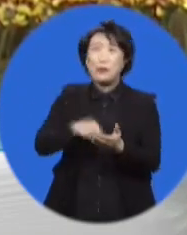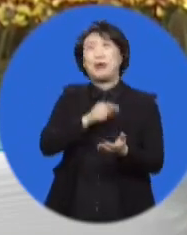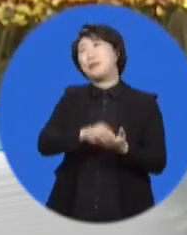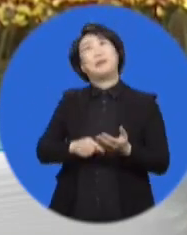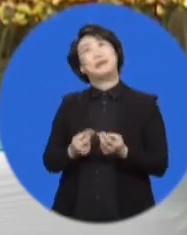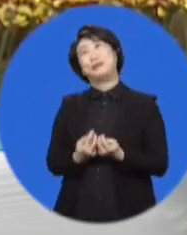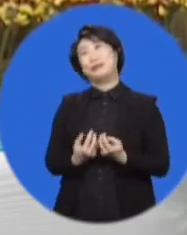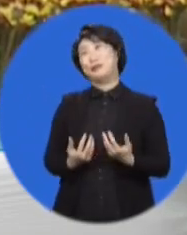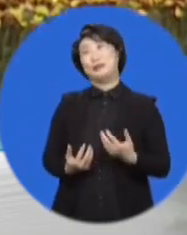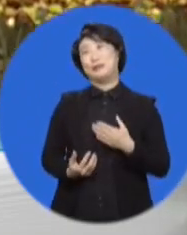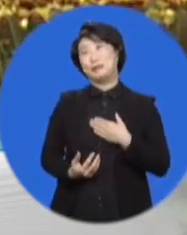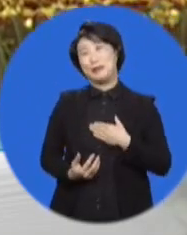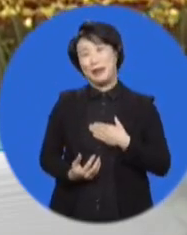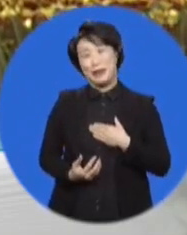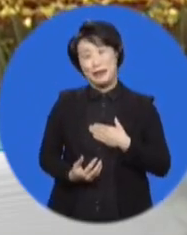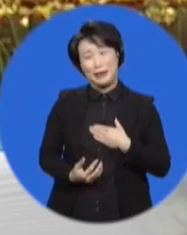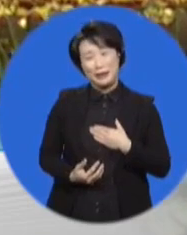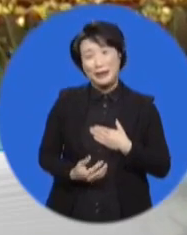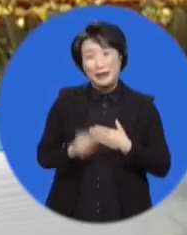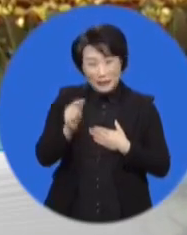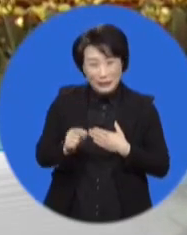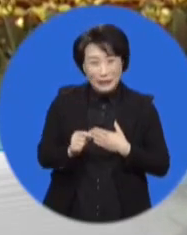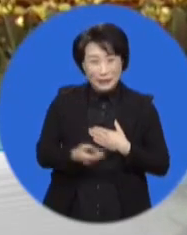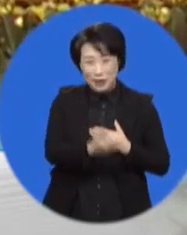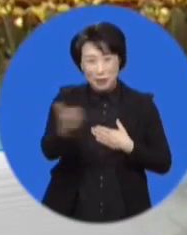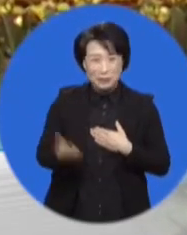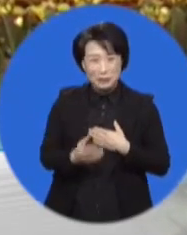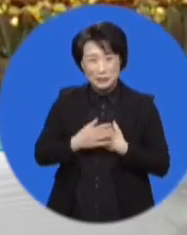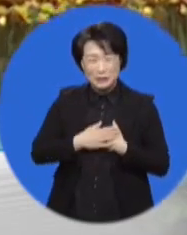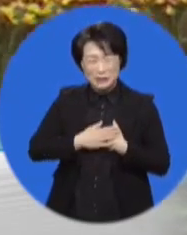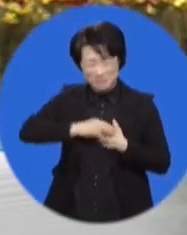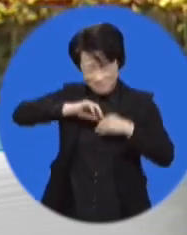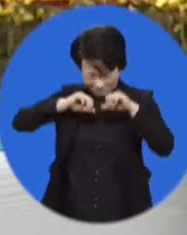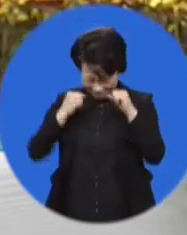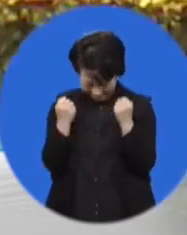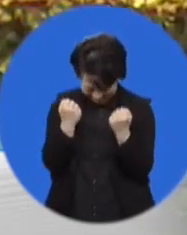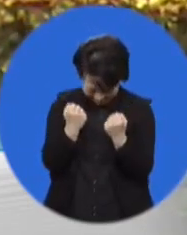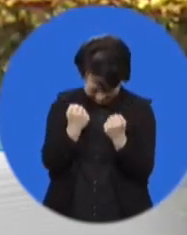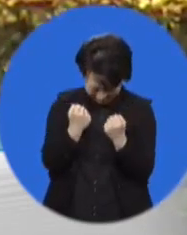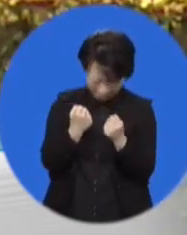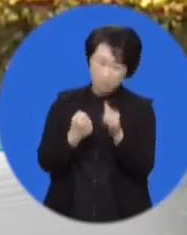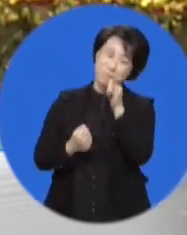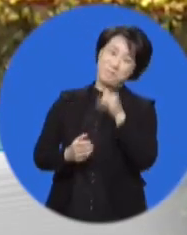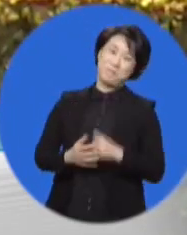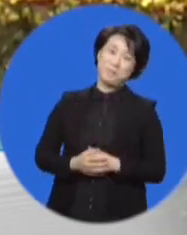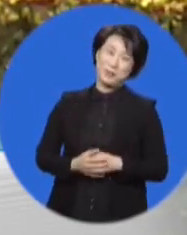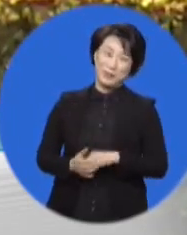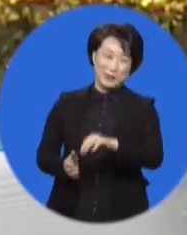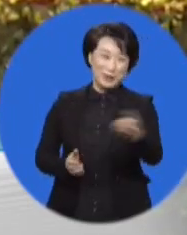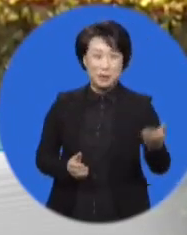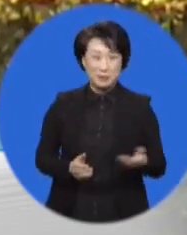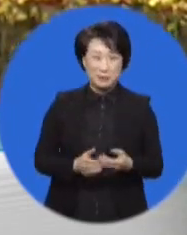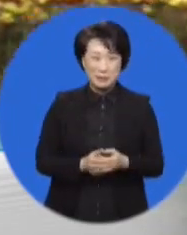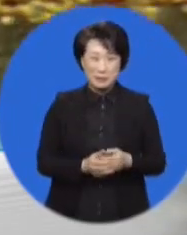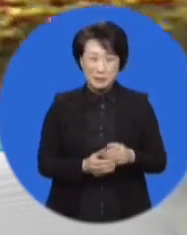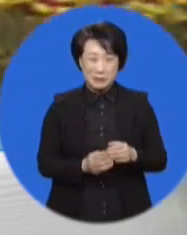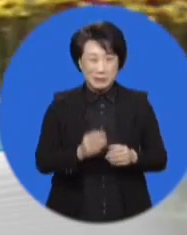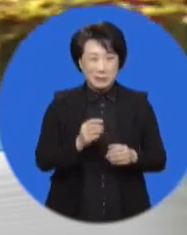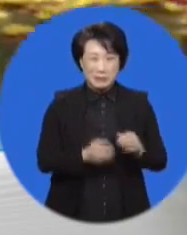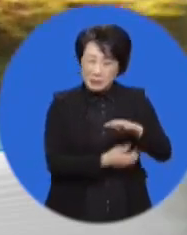길이 있겠는가. 이런 사람들은 무지할 정도로 순종하다, 순종한다. 우린 여러분 깨부리지